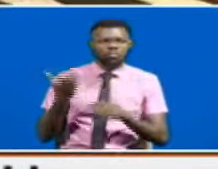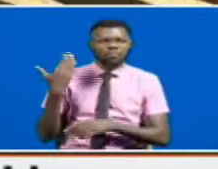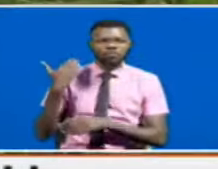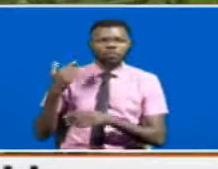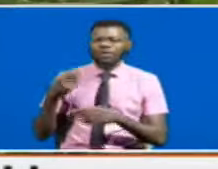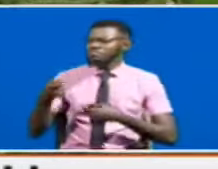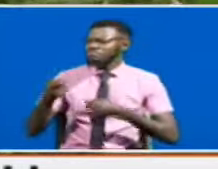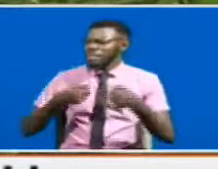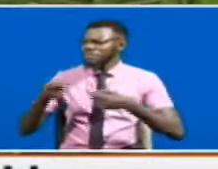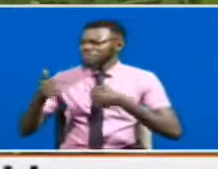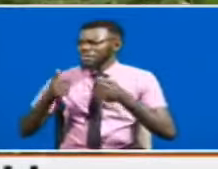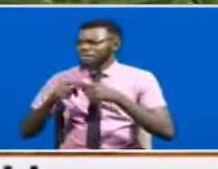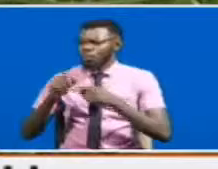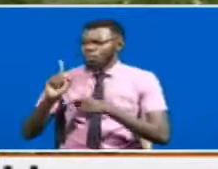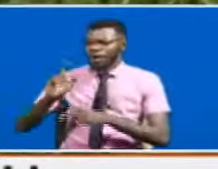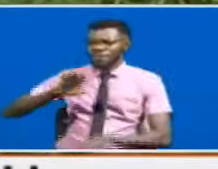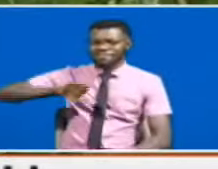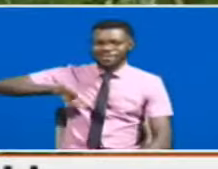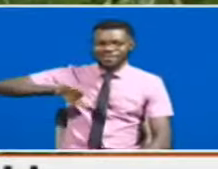hapa.